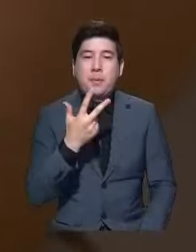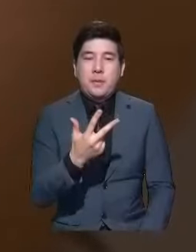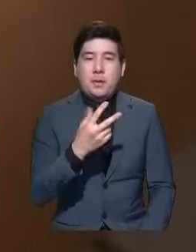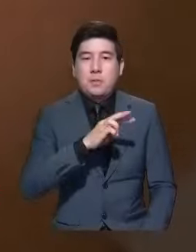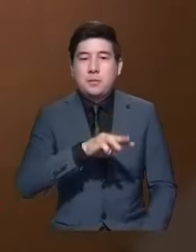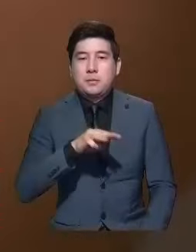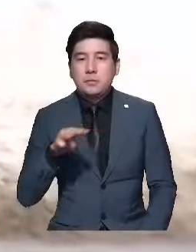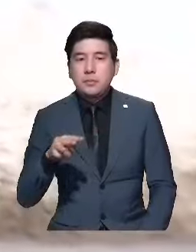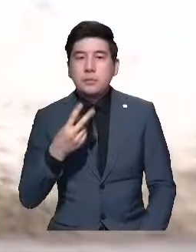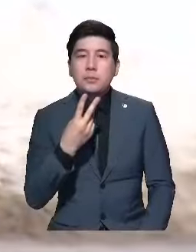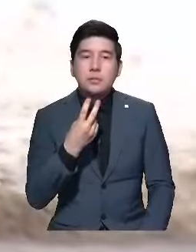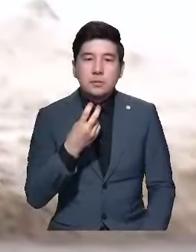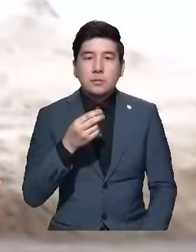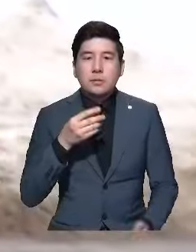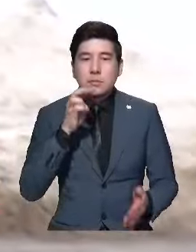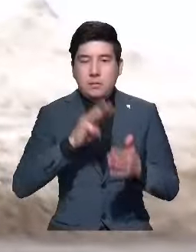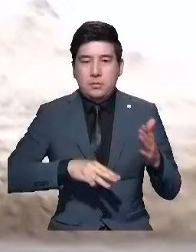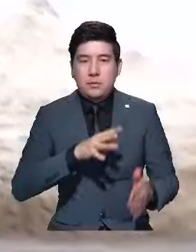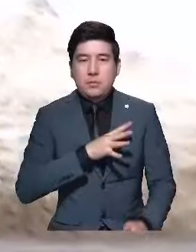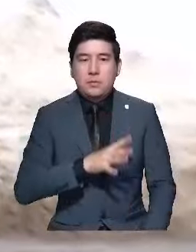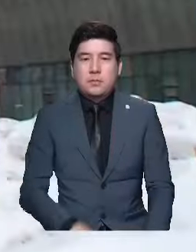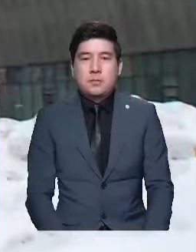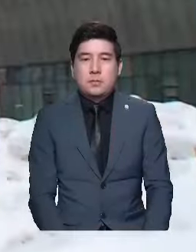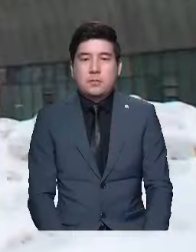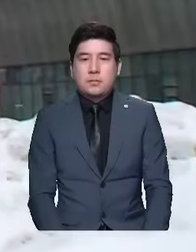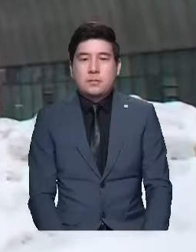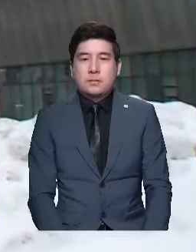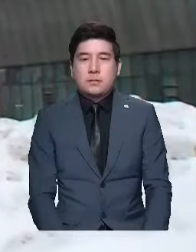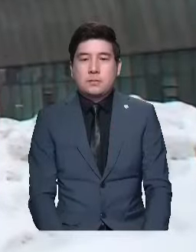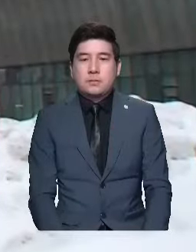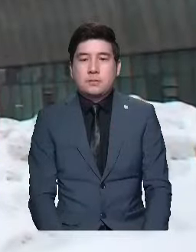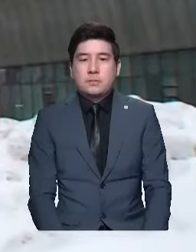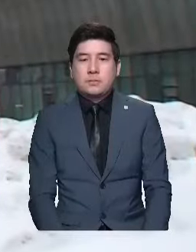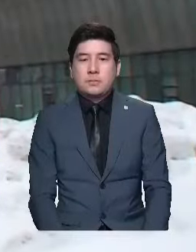мың теңге көлемінде айыппұл салынған. Өркен Мырзабек, Нұржан Махмутов, Астана Таймс.